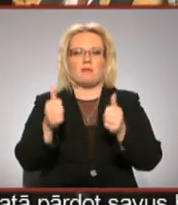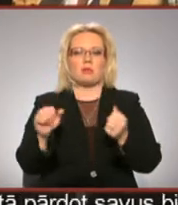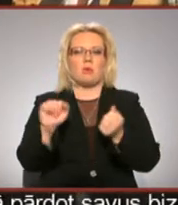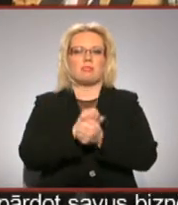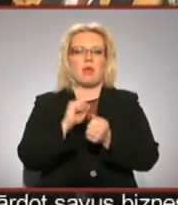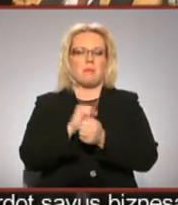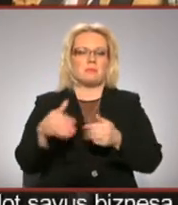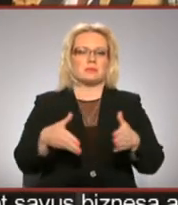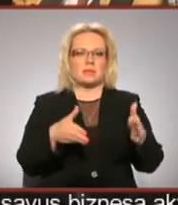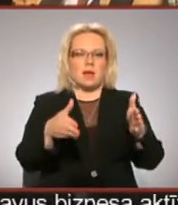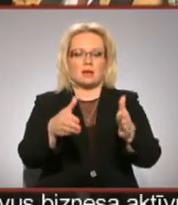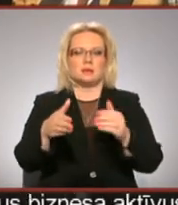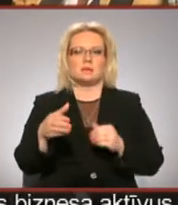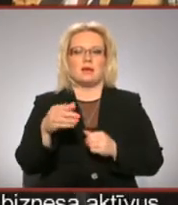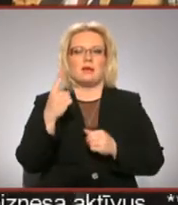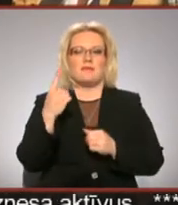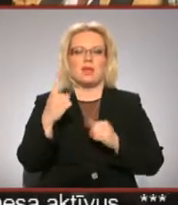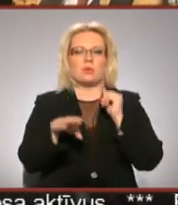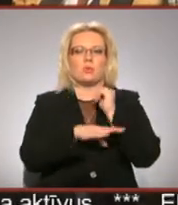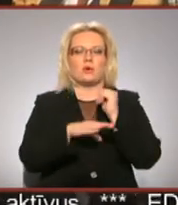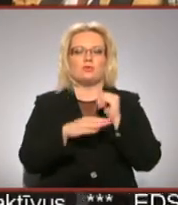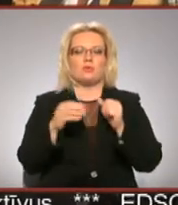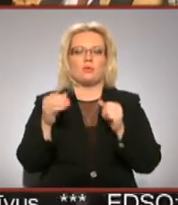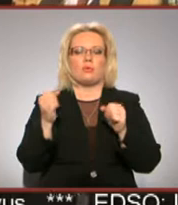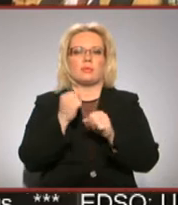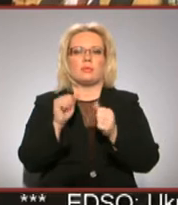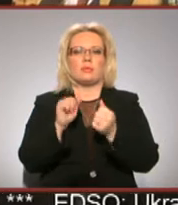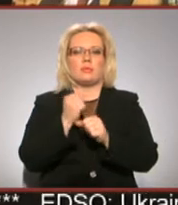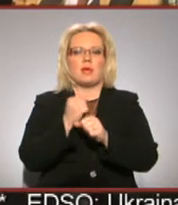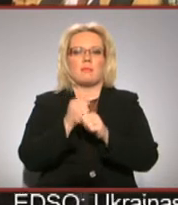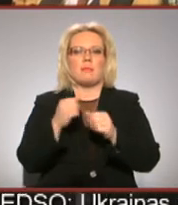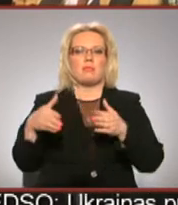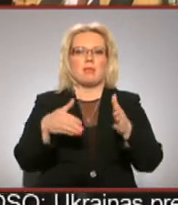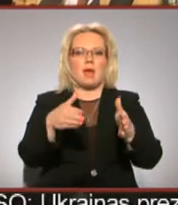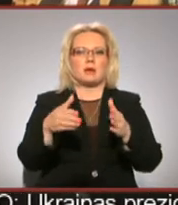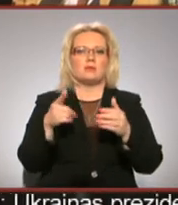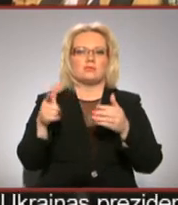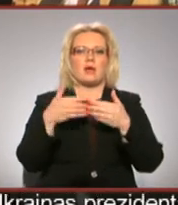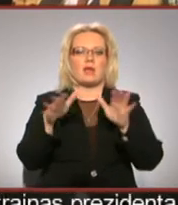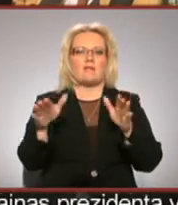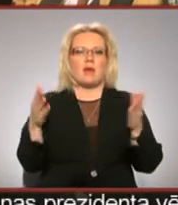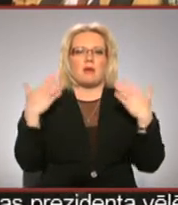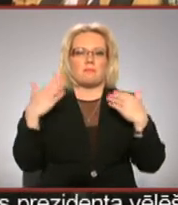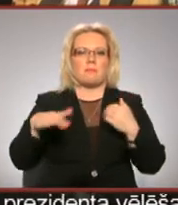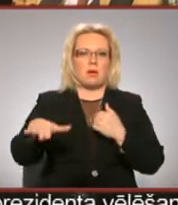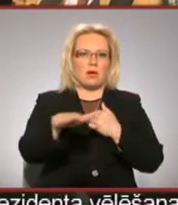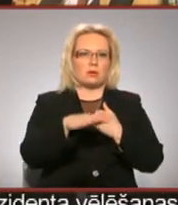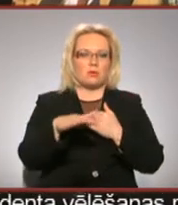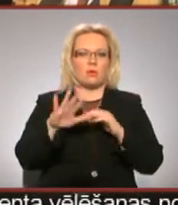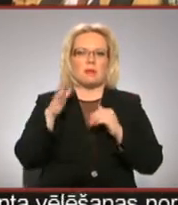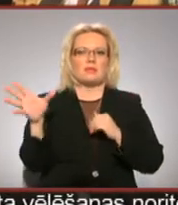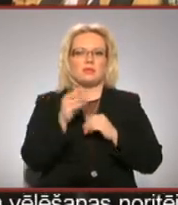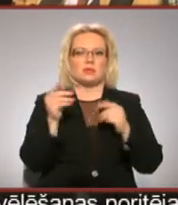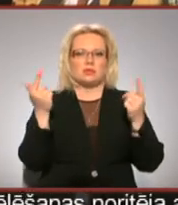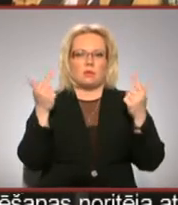takas, vienkoču parka takas. 2007. Gadā atvēru vienkoču parku, bet visu